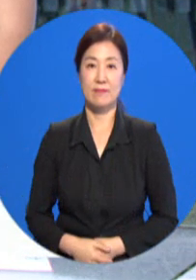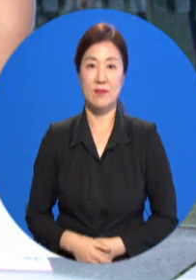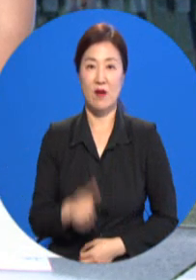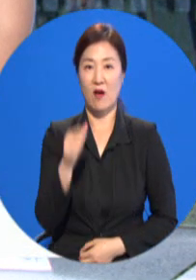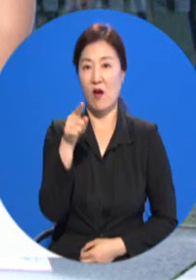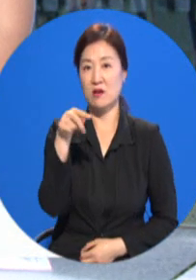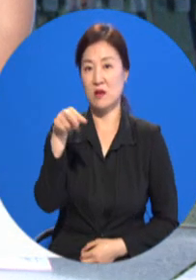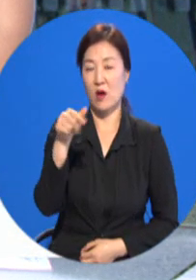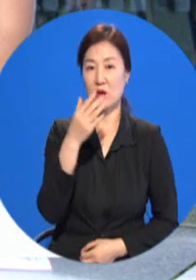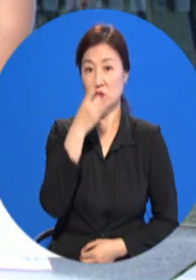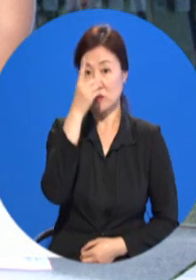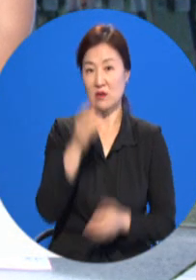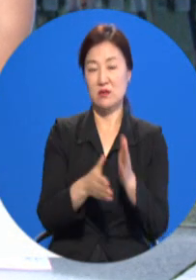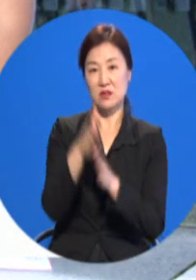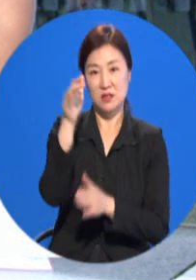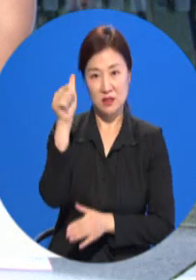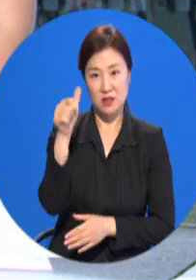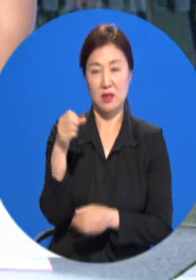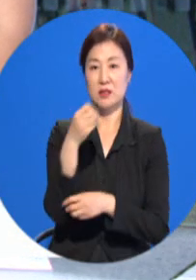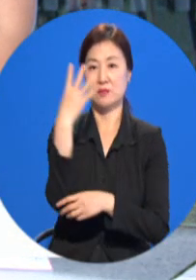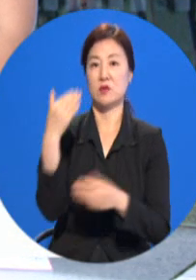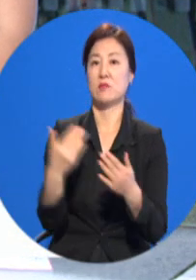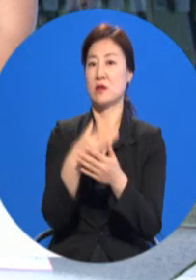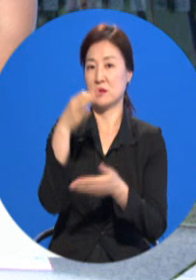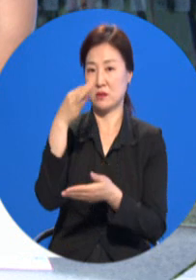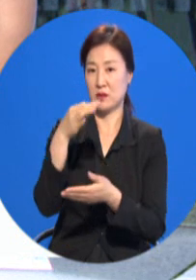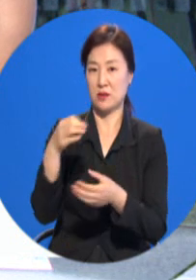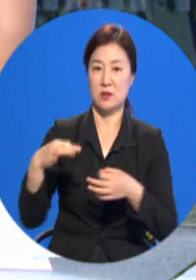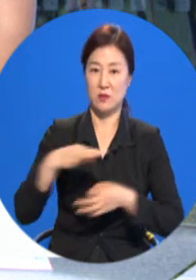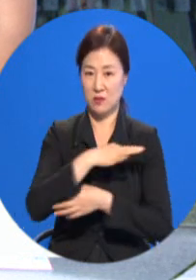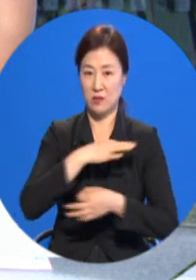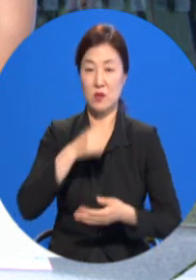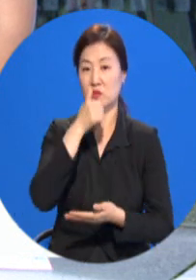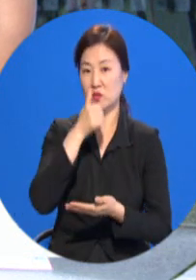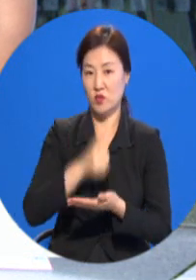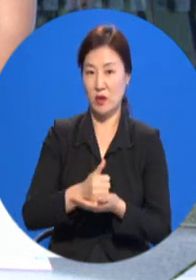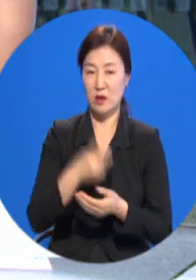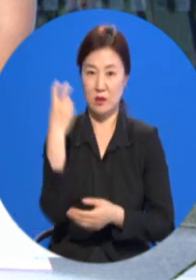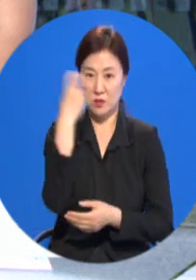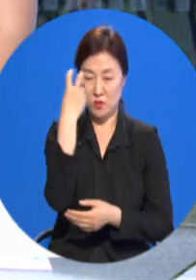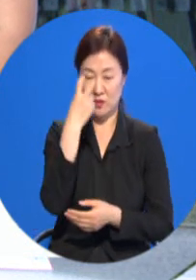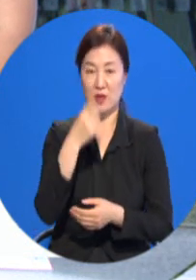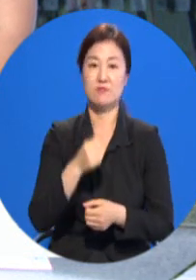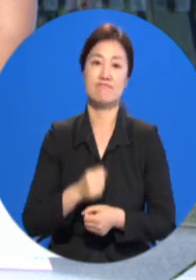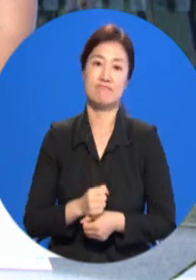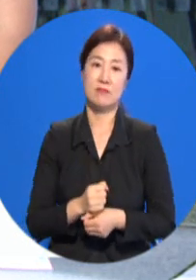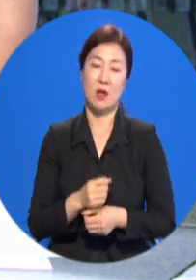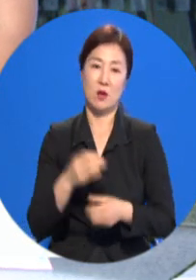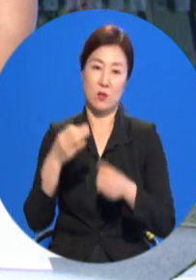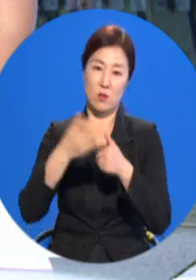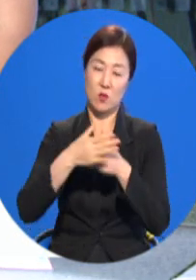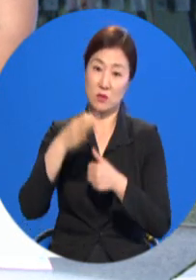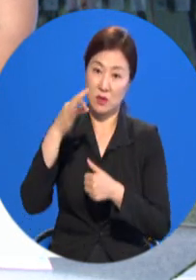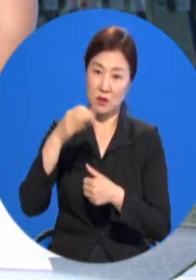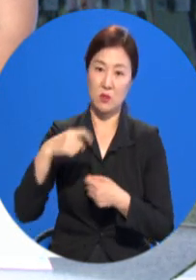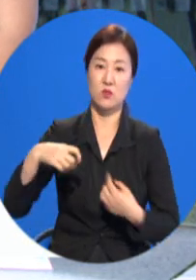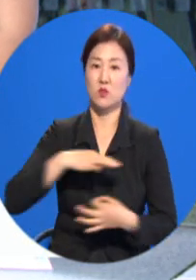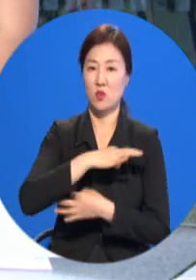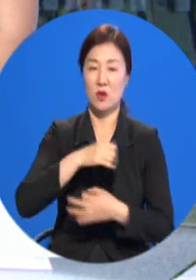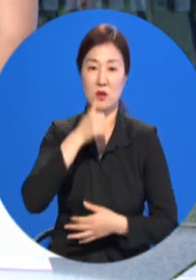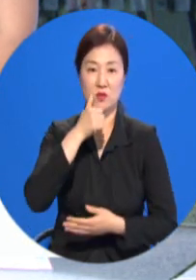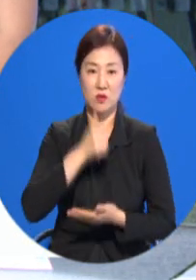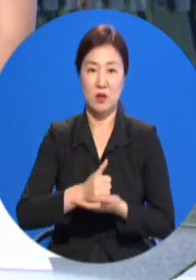화석 순천시장의 신문발전기금 유용 혐의를 수사해온 검찰이 보조금을 유용한 혐의를 적용해서 허 시장을